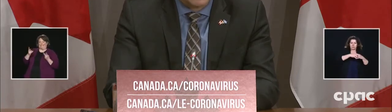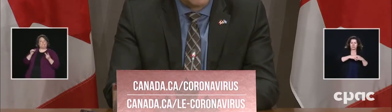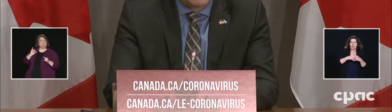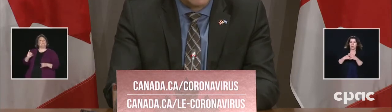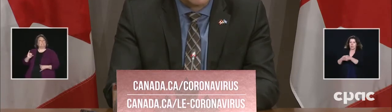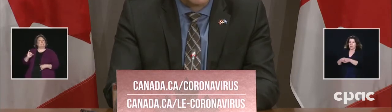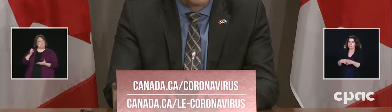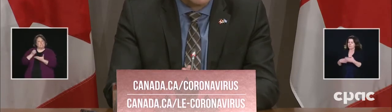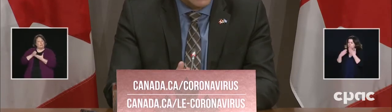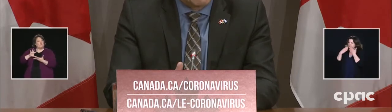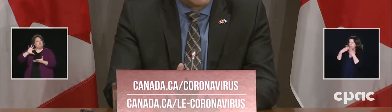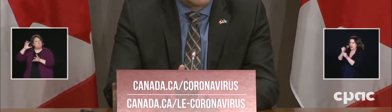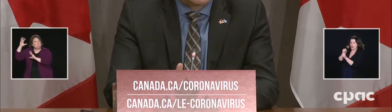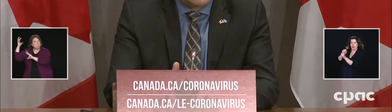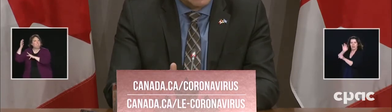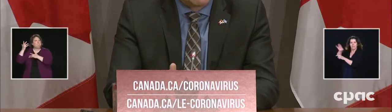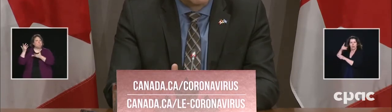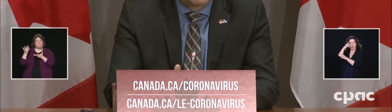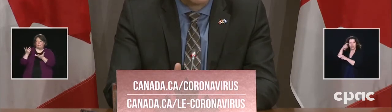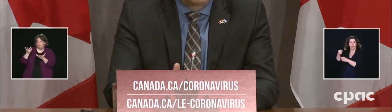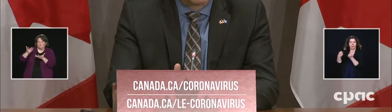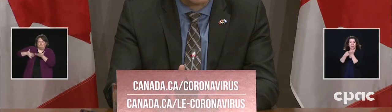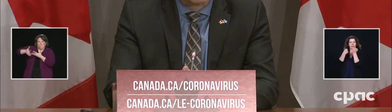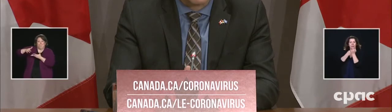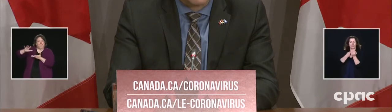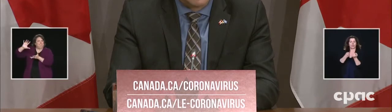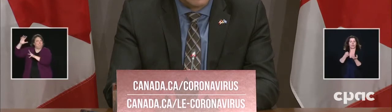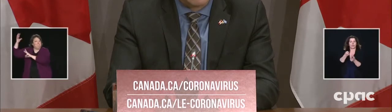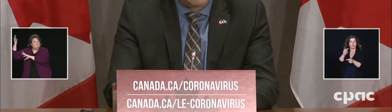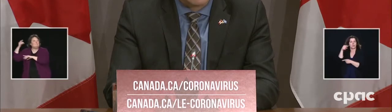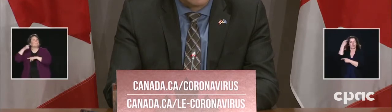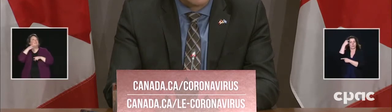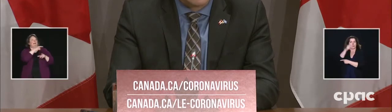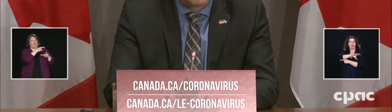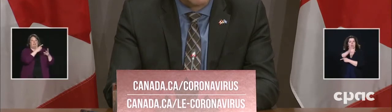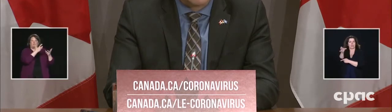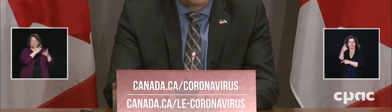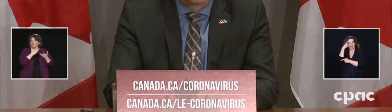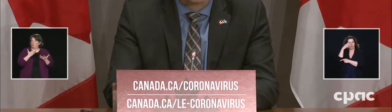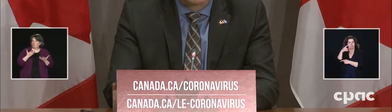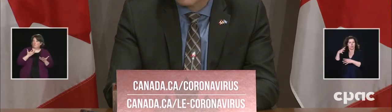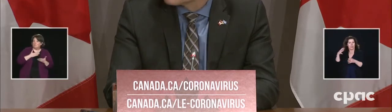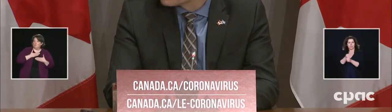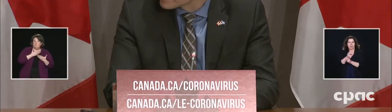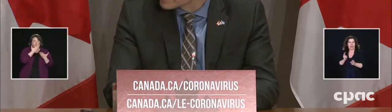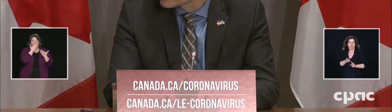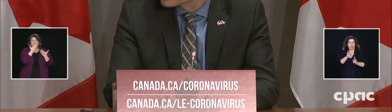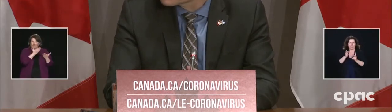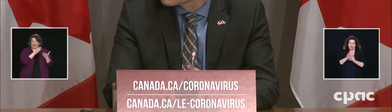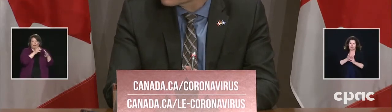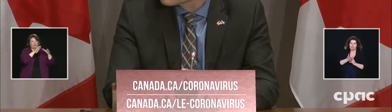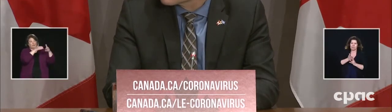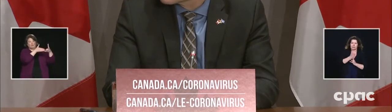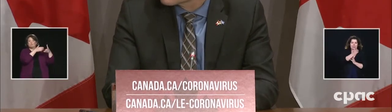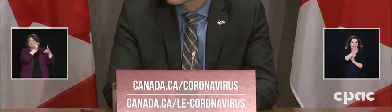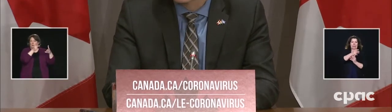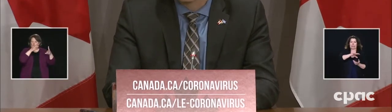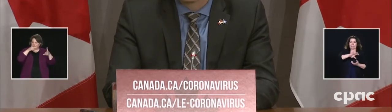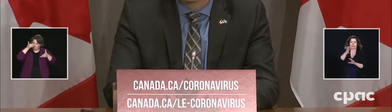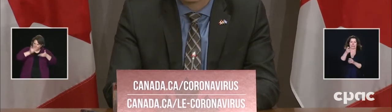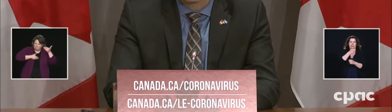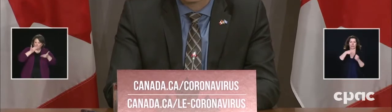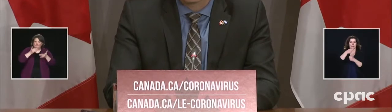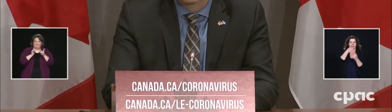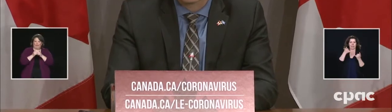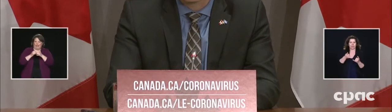appuyer le gouvernement canadien à passer rapidement et fortement à travers la crise économique. Merci, Christian. OK. Merci